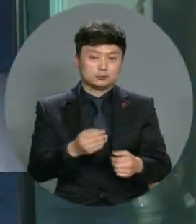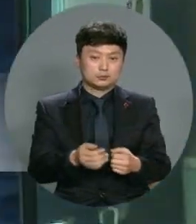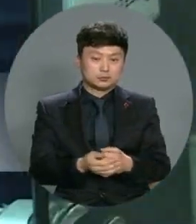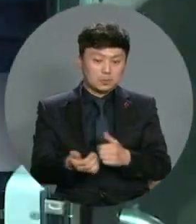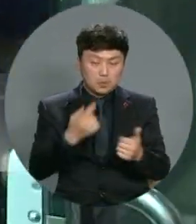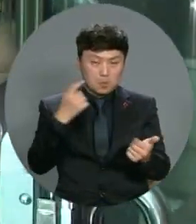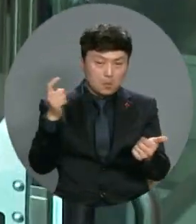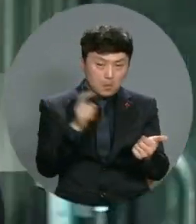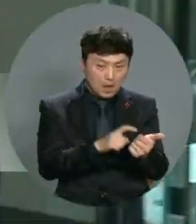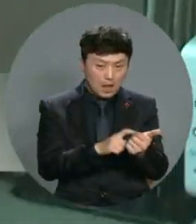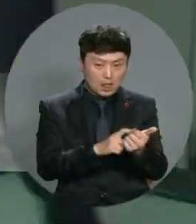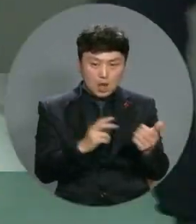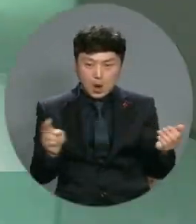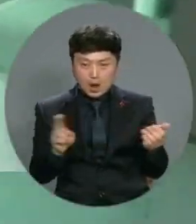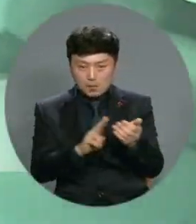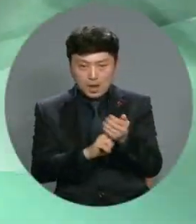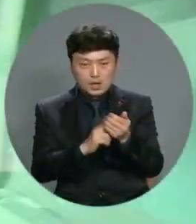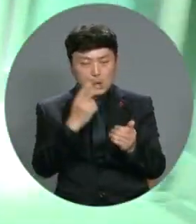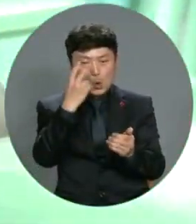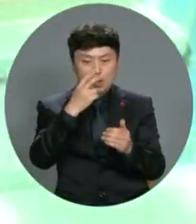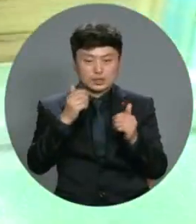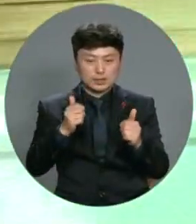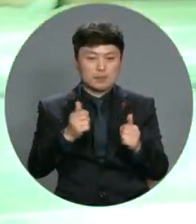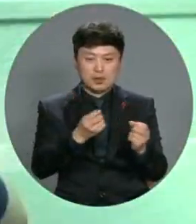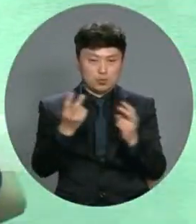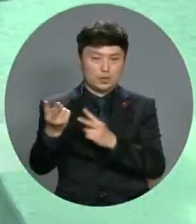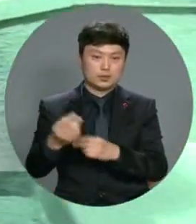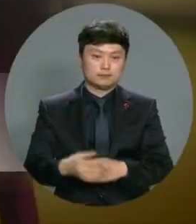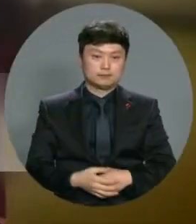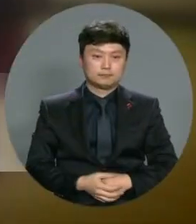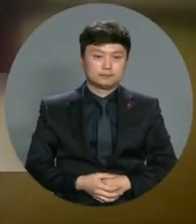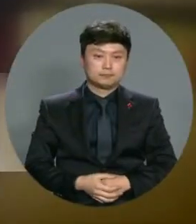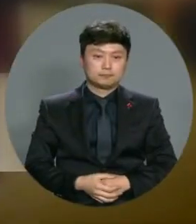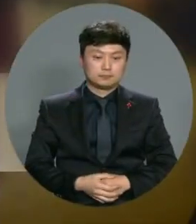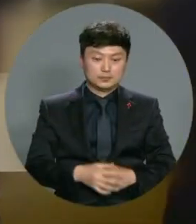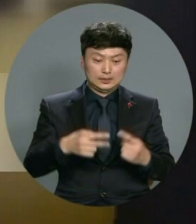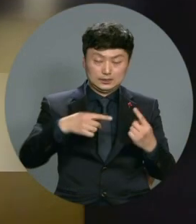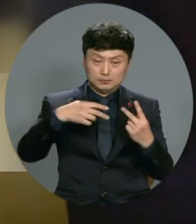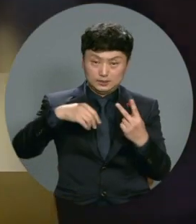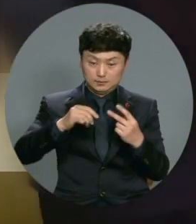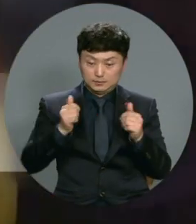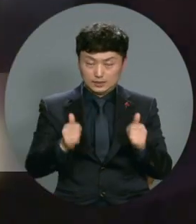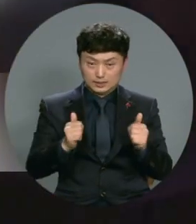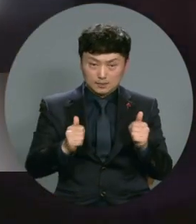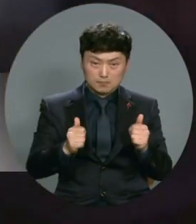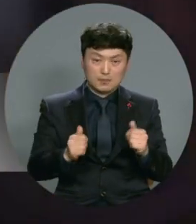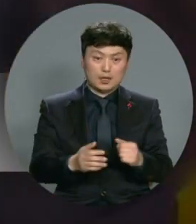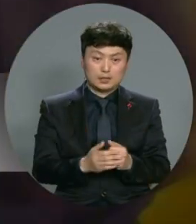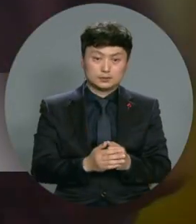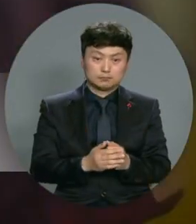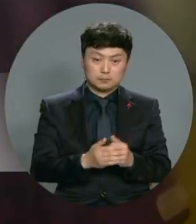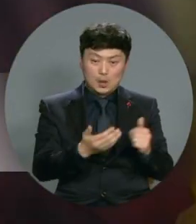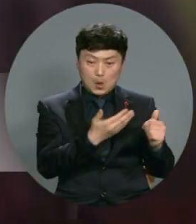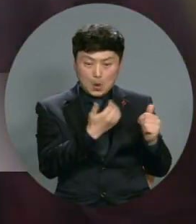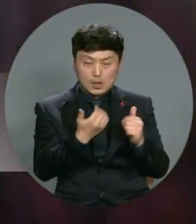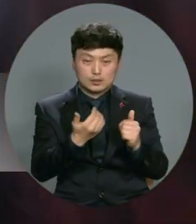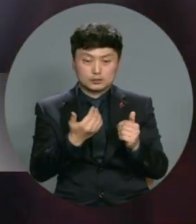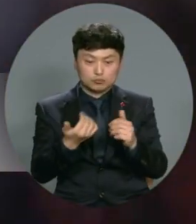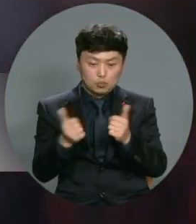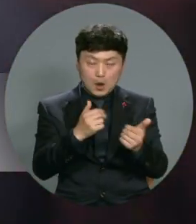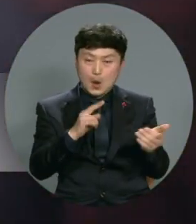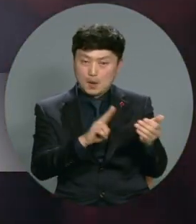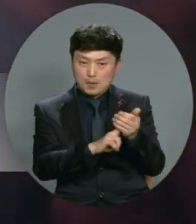아이를 발견해 숨기려한 혐의를 수사해 재판에 넘겼습니다 일신과 2심 재판부는 미성년자 약취 유인과